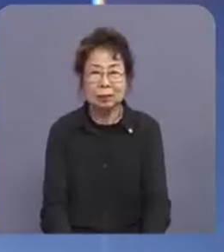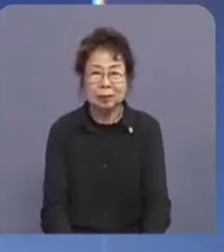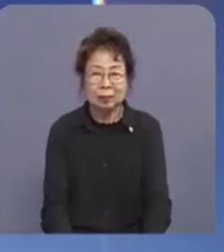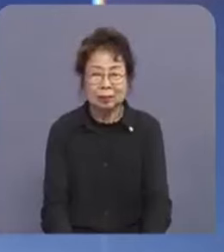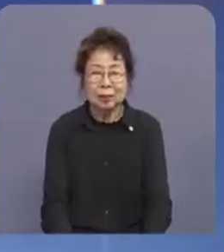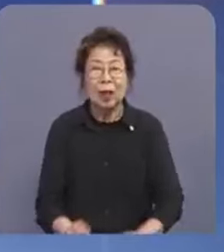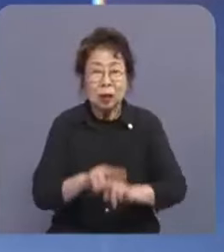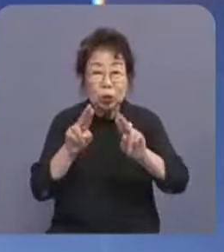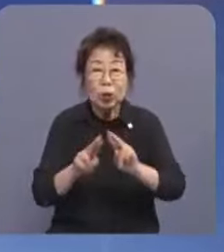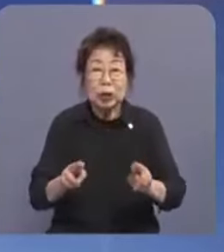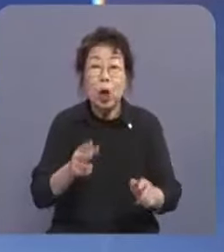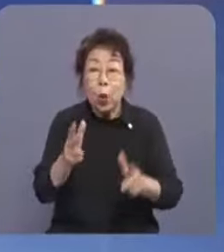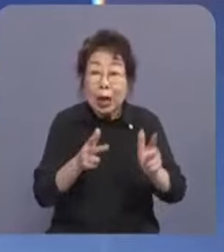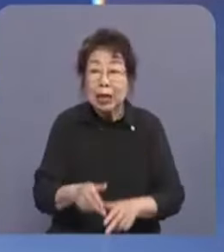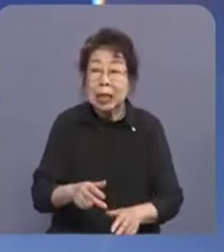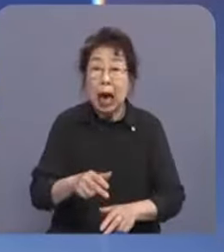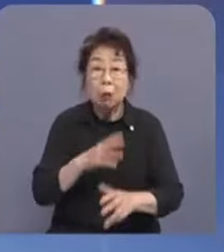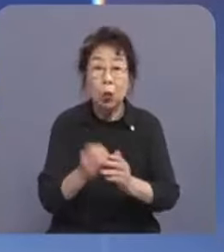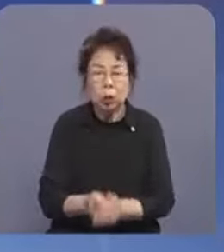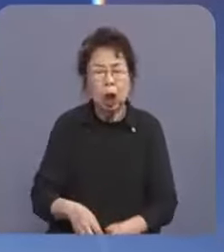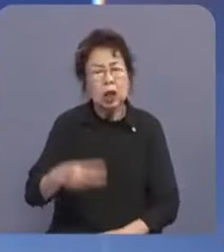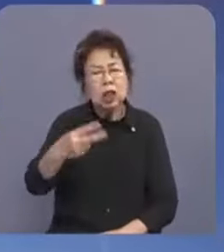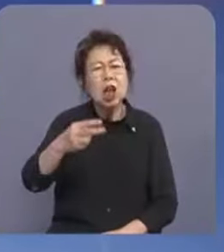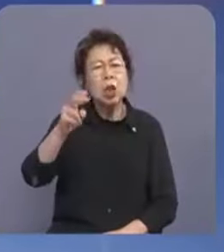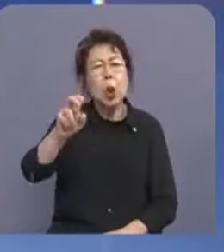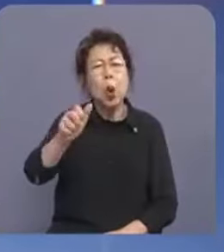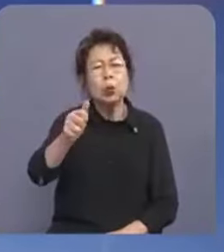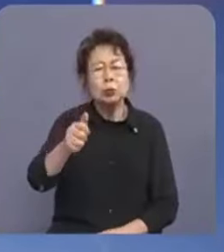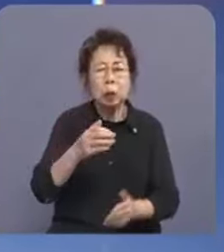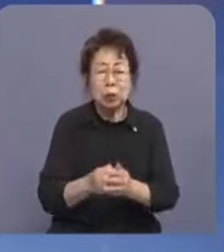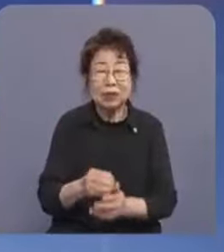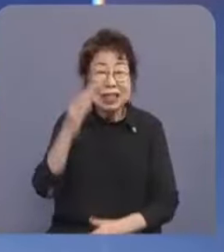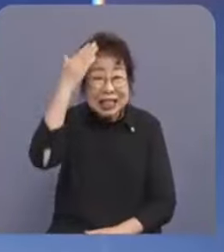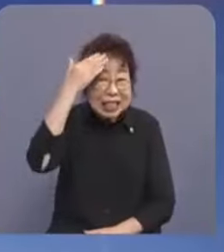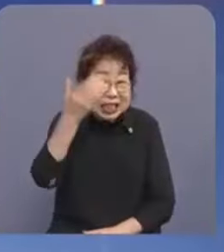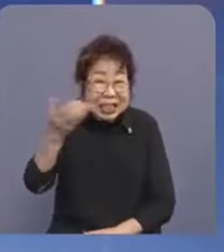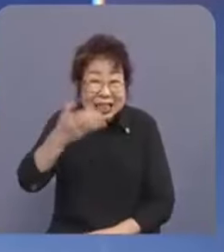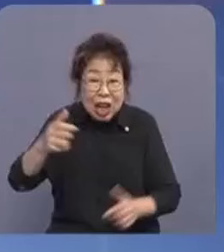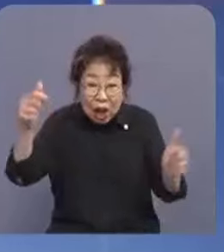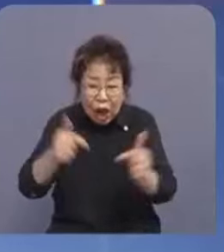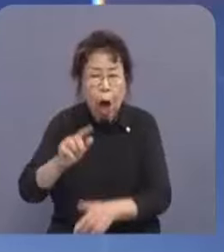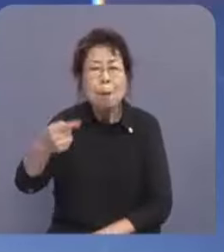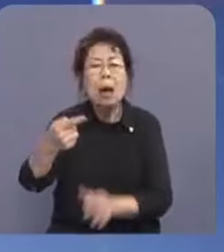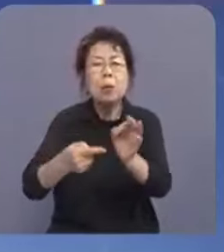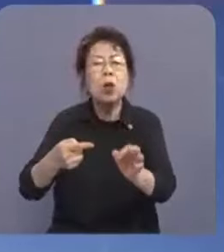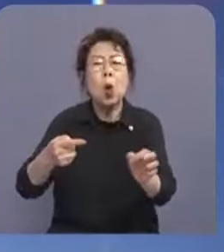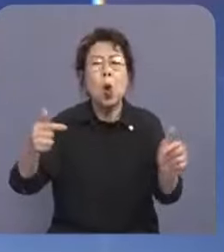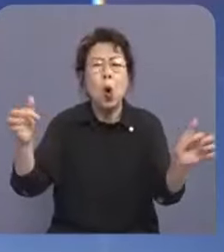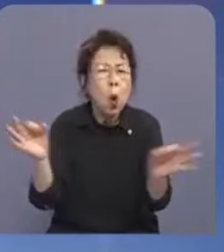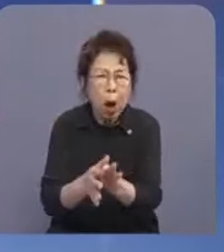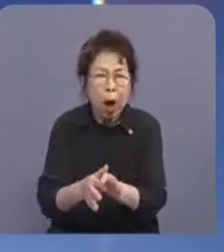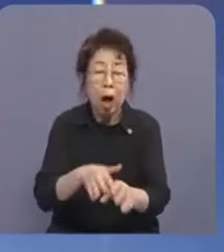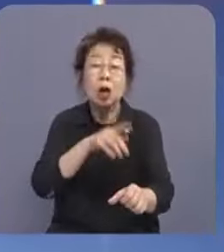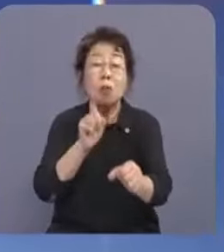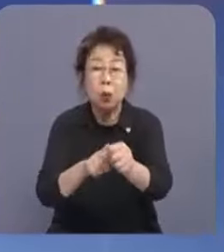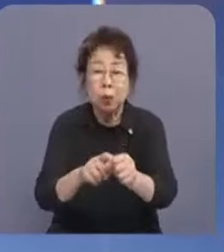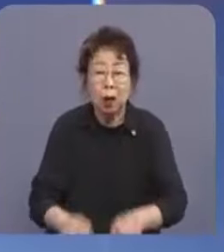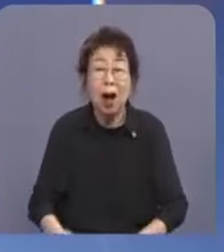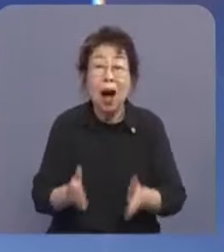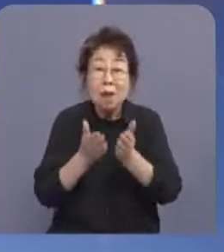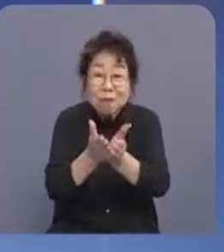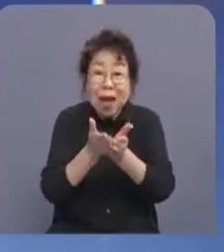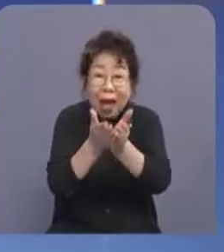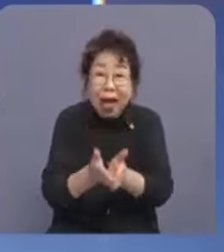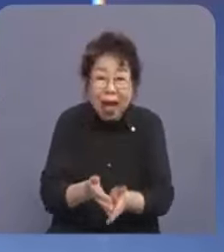국제회사기구 아는 2050년 선박 탄소 배출량을 100% 감축하겠다는 목표를 세웠는데요 선박용